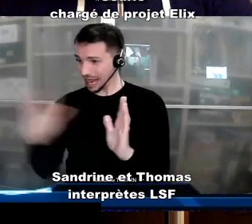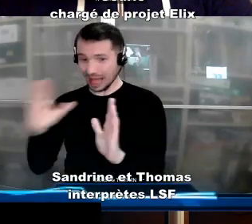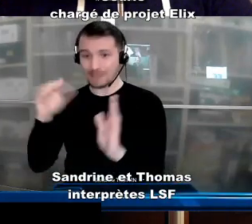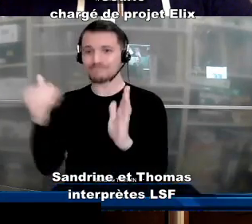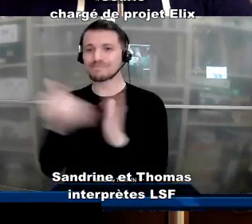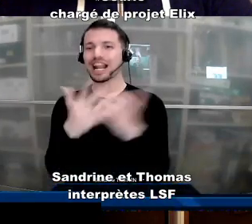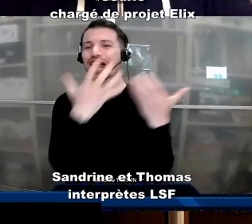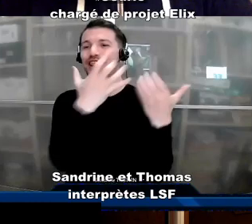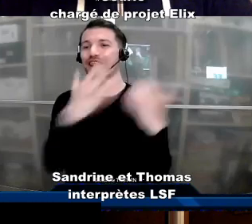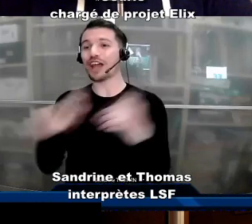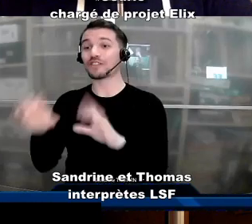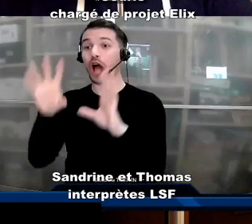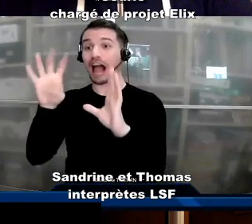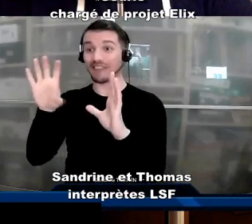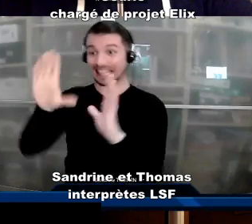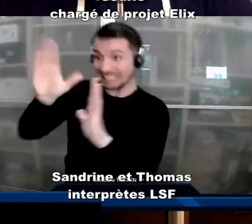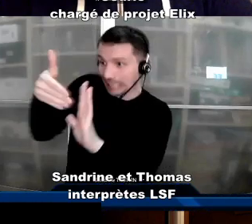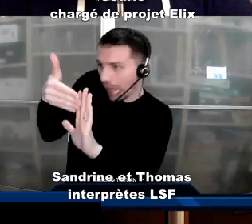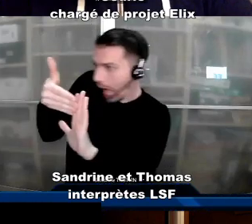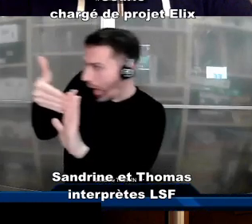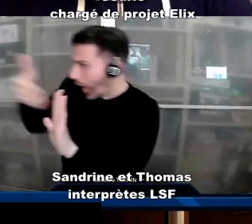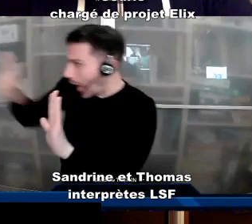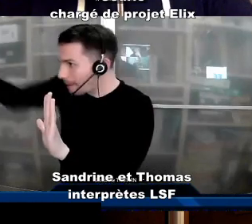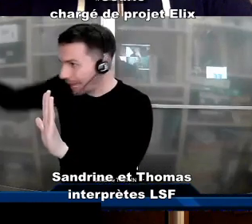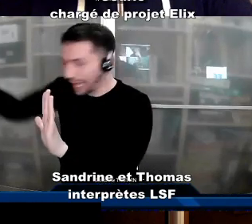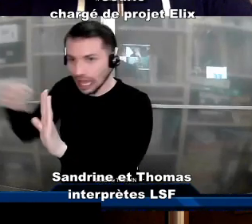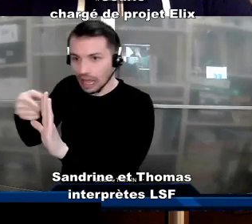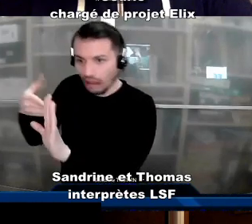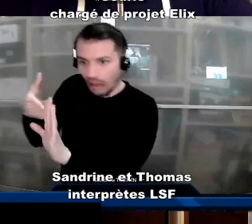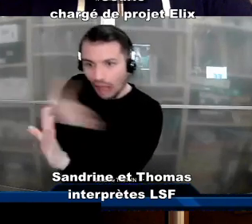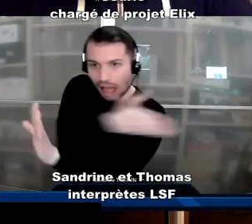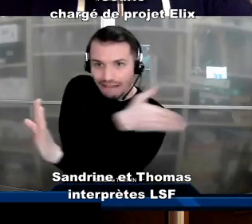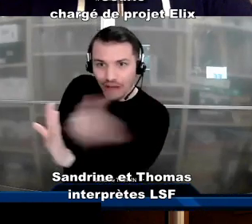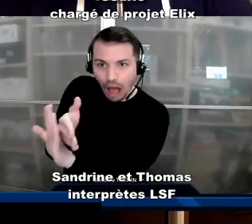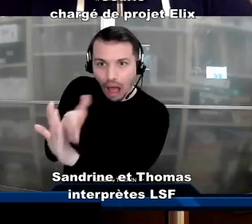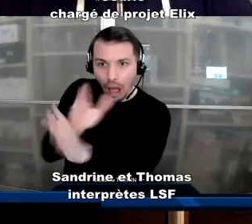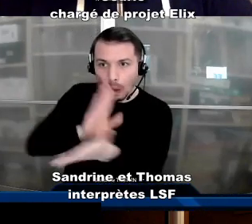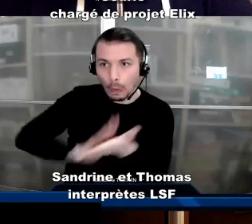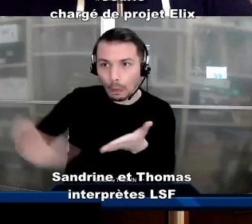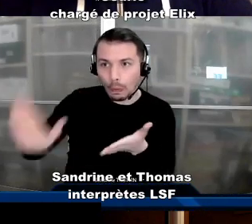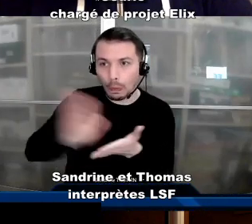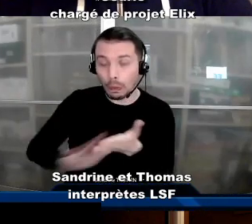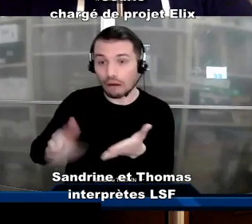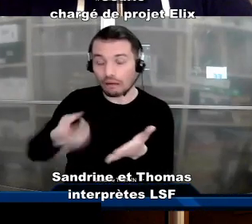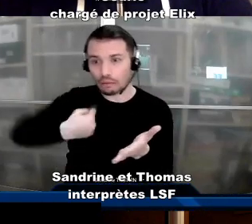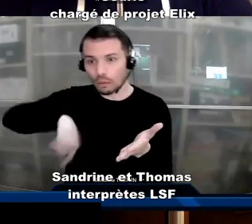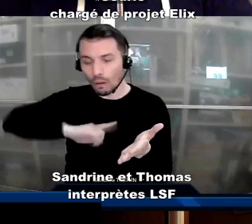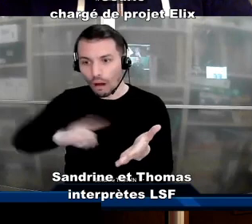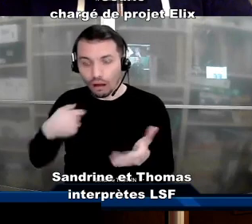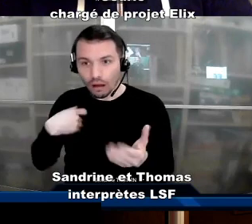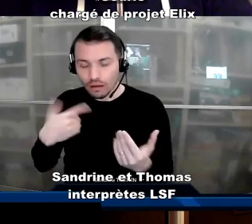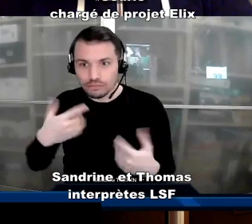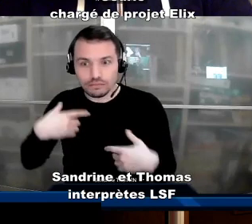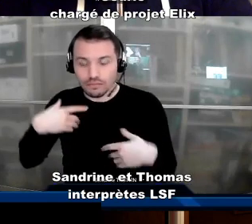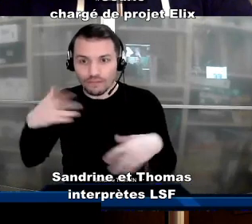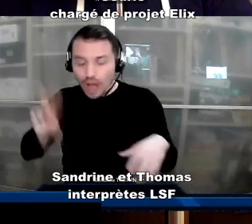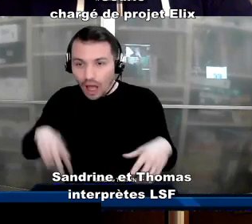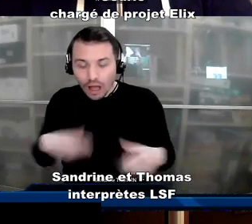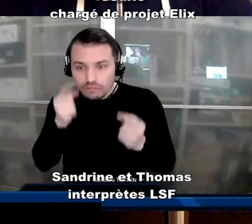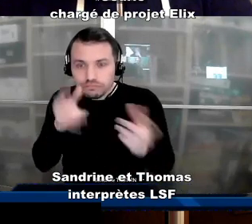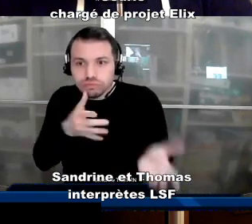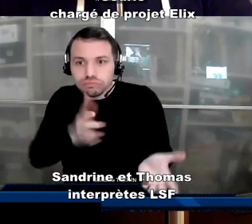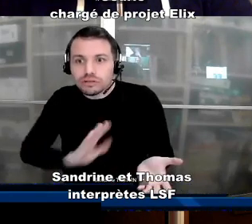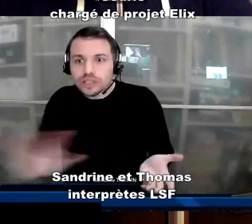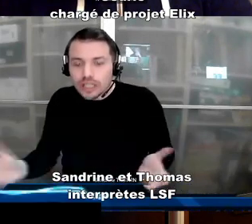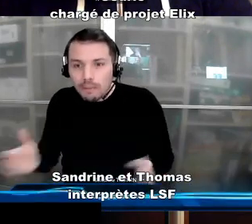On tombe un peu de sa chaise en tant qu'entendant quand on découvre ça, parce que c'est quelque chose qui nous est complètement inconnu, en fait. Je ne sais pas si